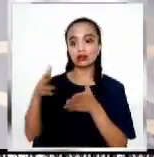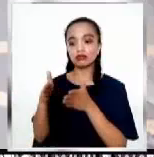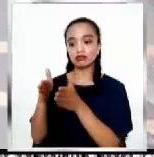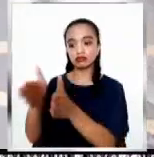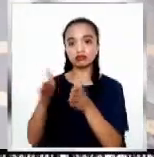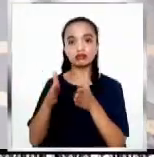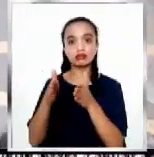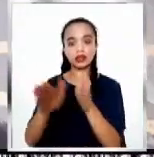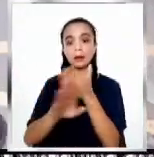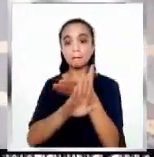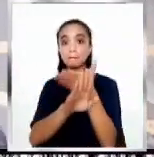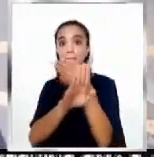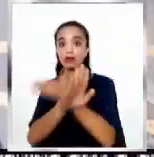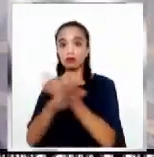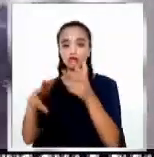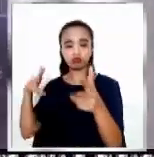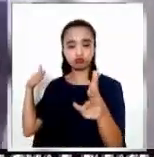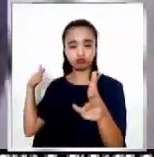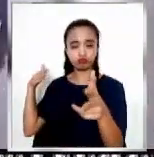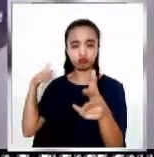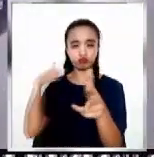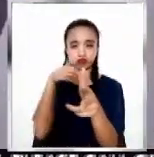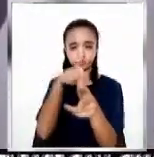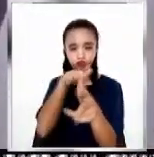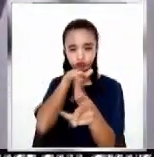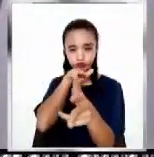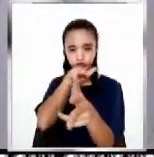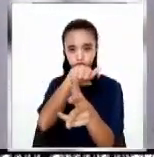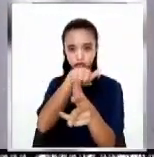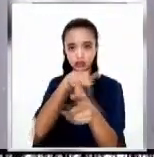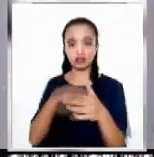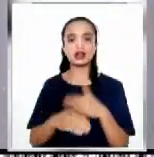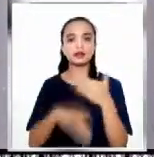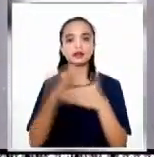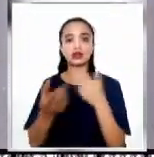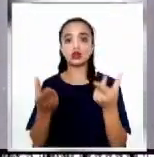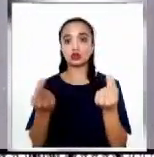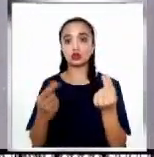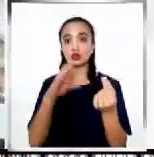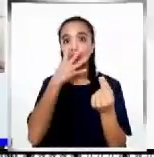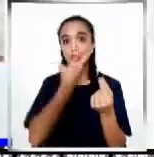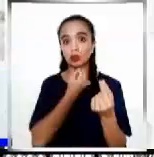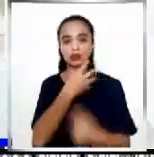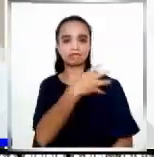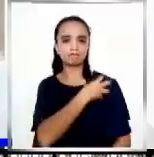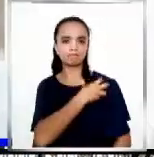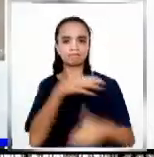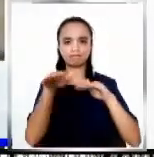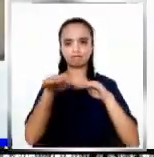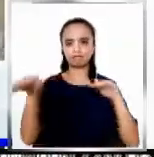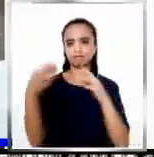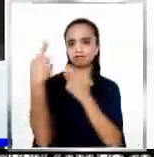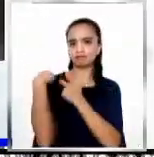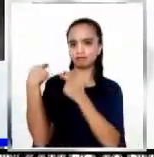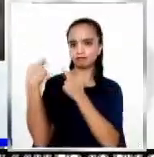sinagasaan ang mga riders sa kanyang harapan. Agad naman rumesponde ang mga traffic enforcer. Karambola sila